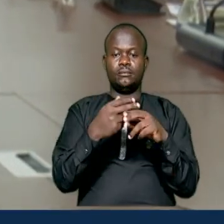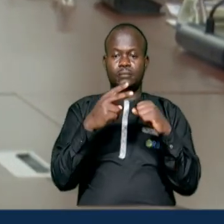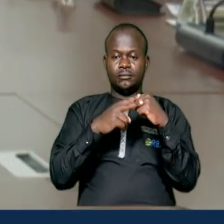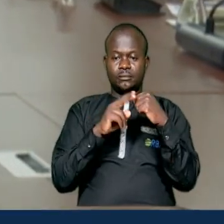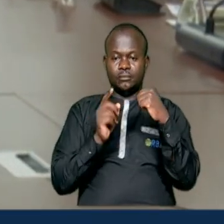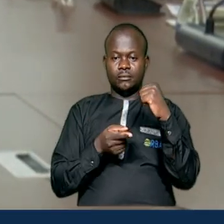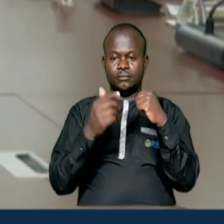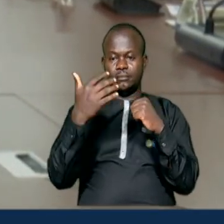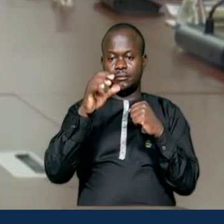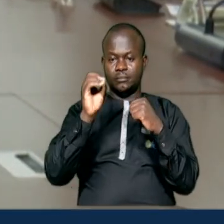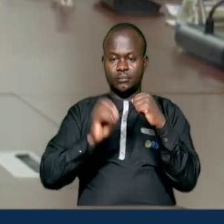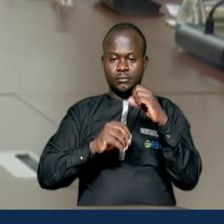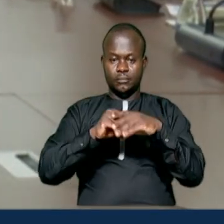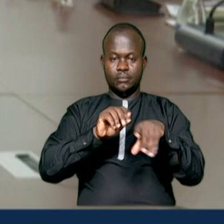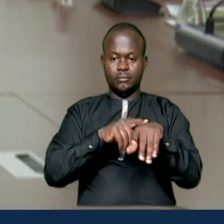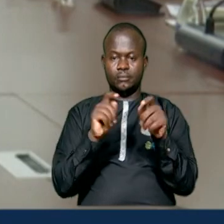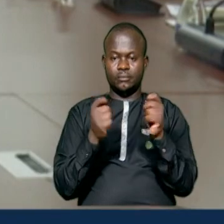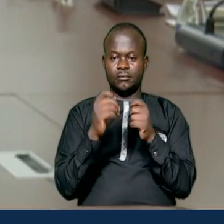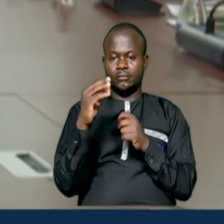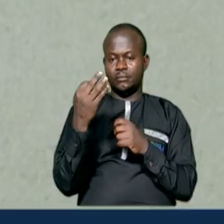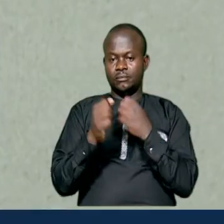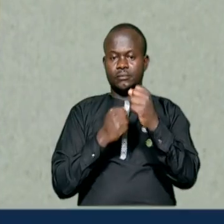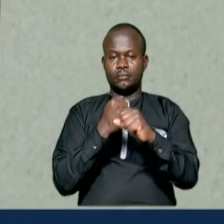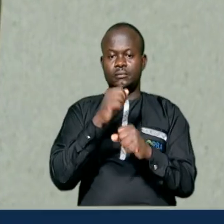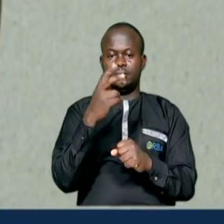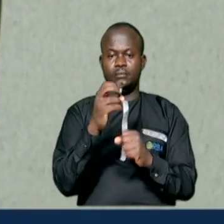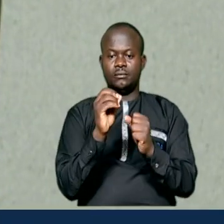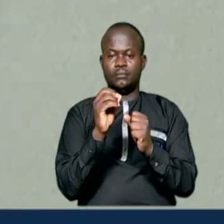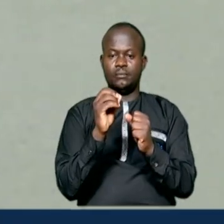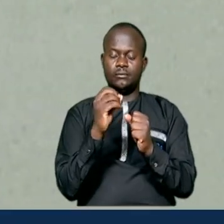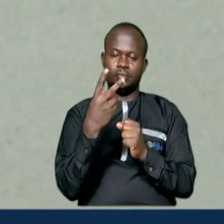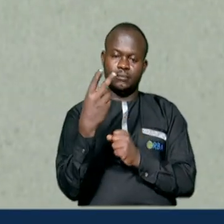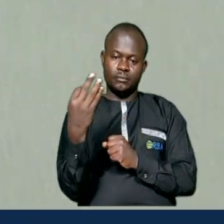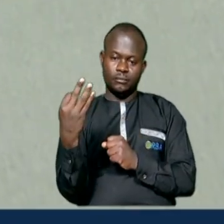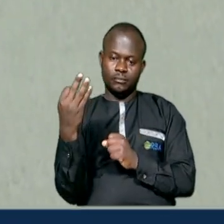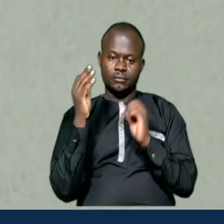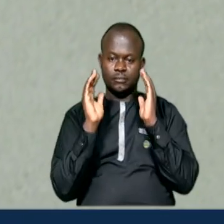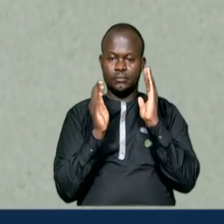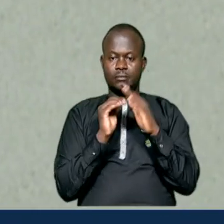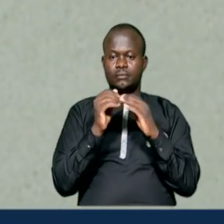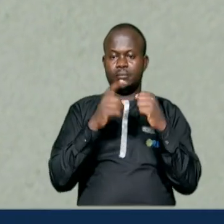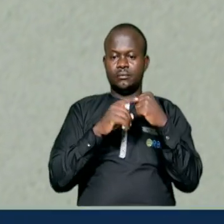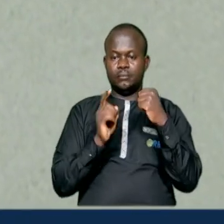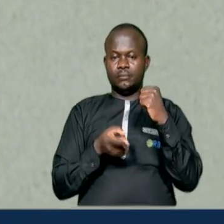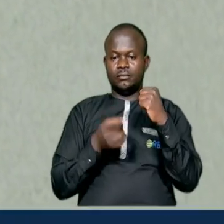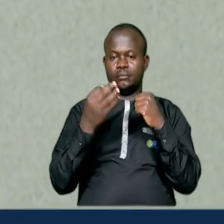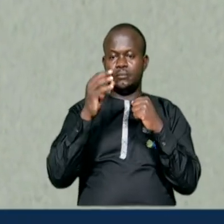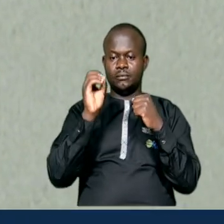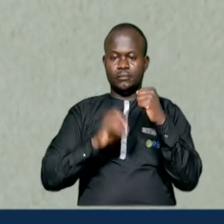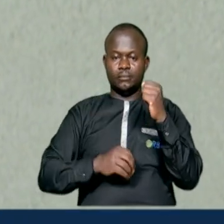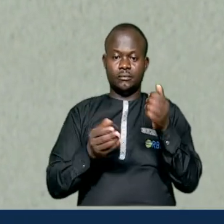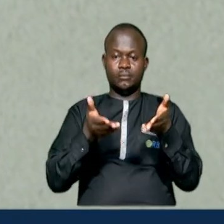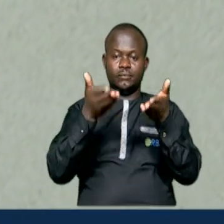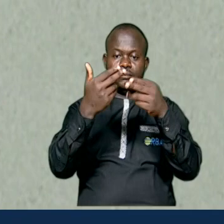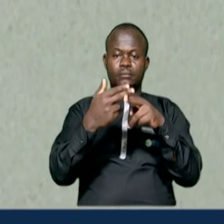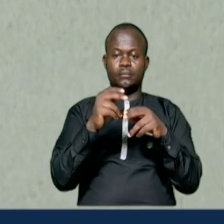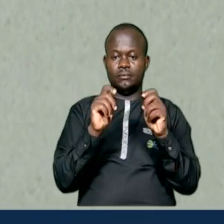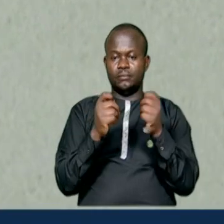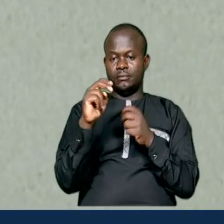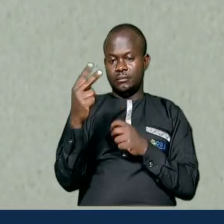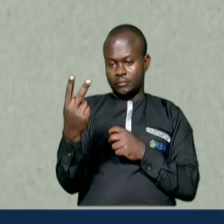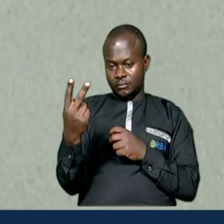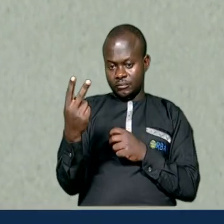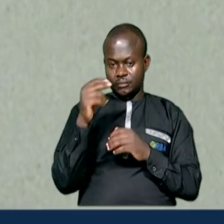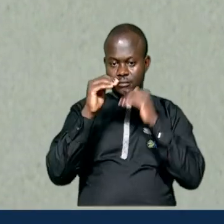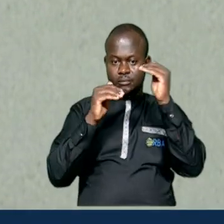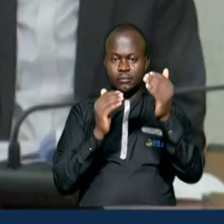n'ibice 5 % mu gihembwe cya 3 cya 2023 ugereranyije na 6 n'ibice 3 % wari wazamutse mu gihembwe cya 2. Urwego